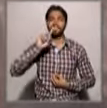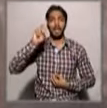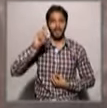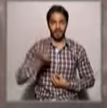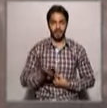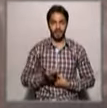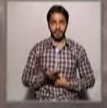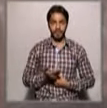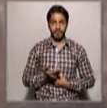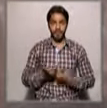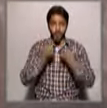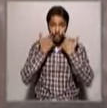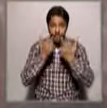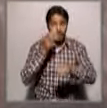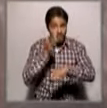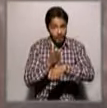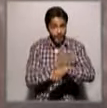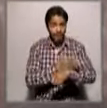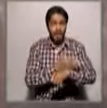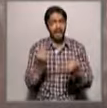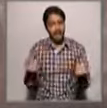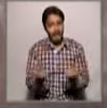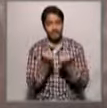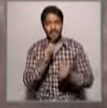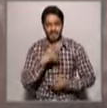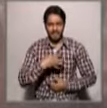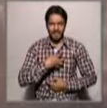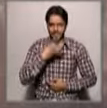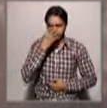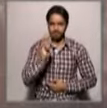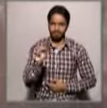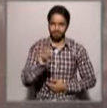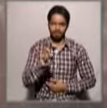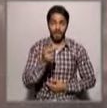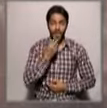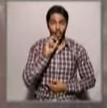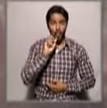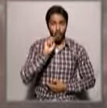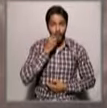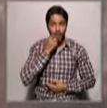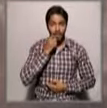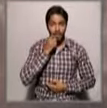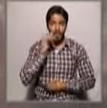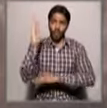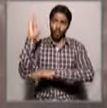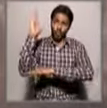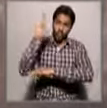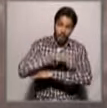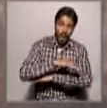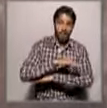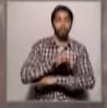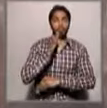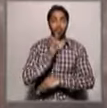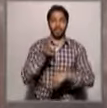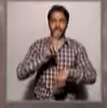التكاليف رحلة طويلة جدا، لكن لا تيأس أخي الكريم حتى وإن حدث لك ما حدث، لا مانع أن تعود، والعودة بسيطة جدا